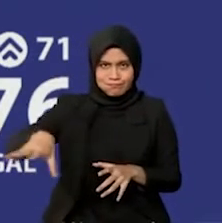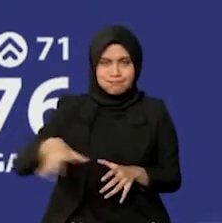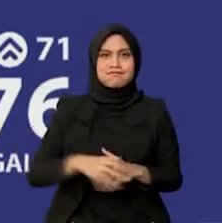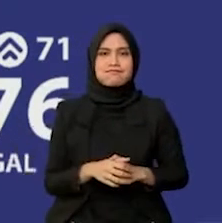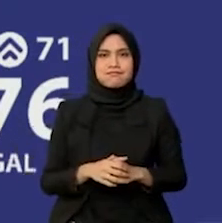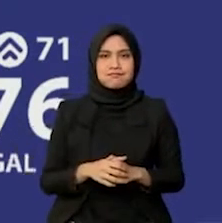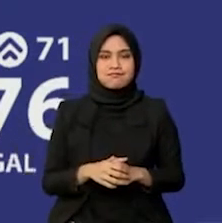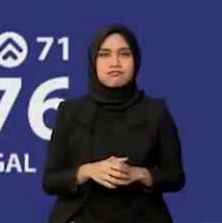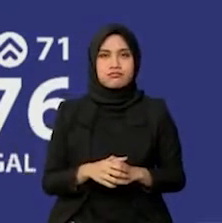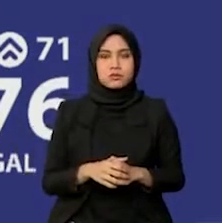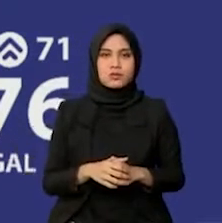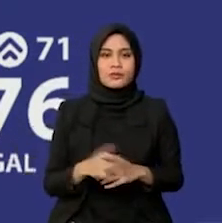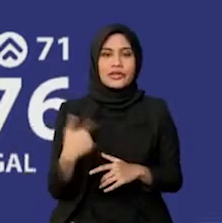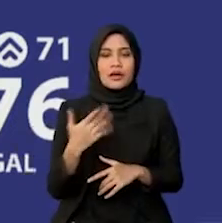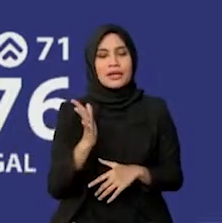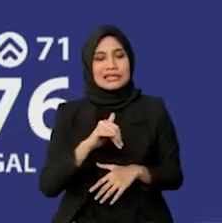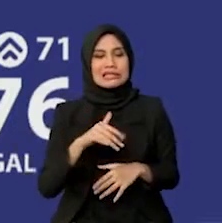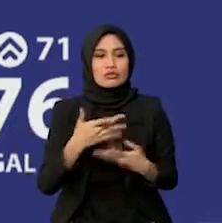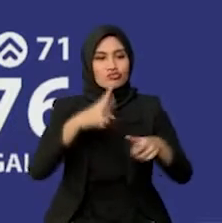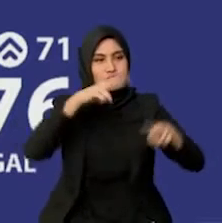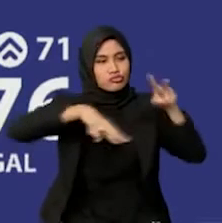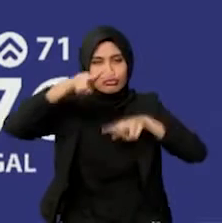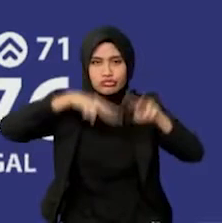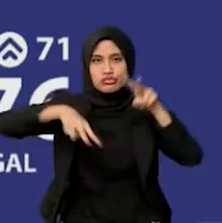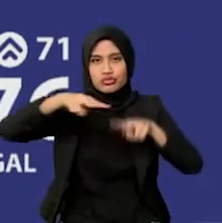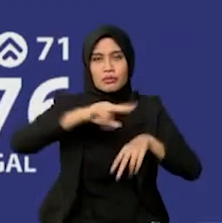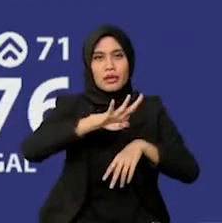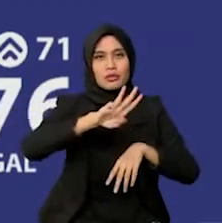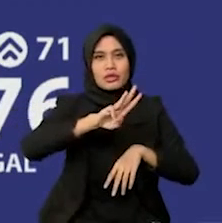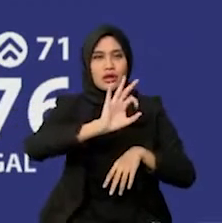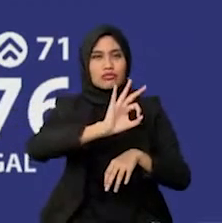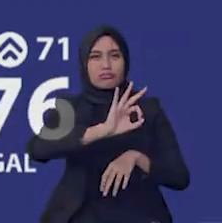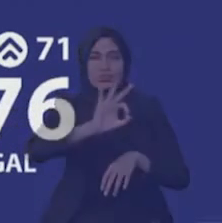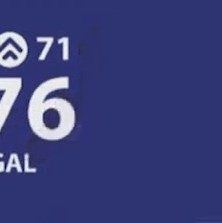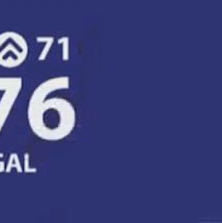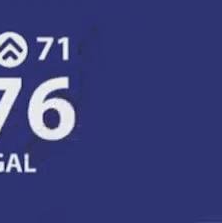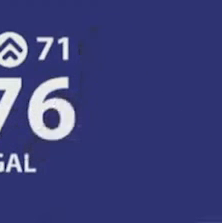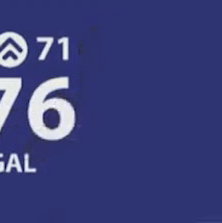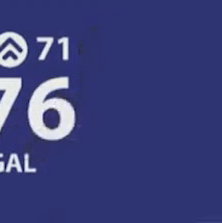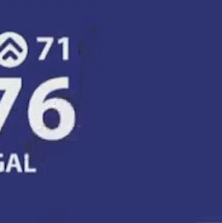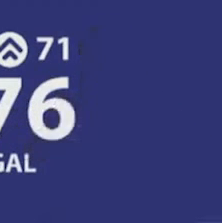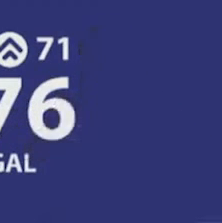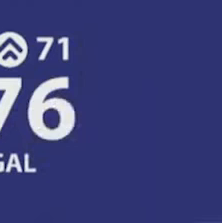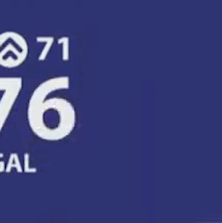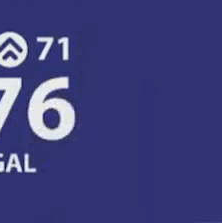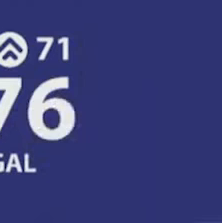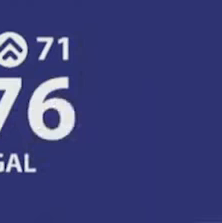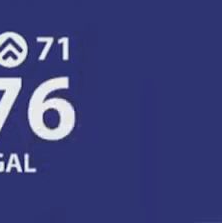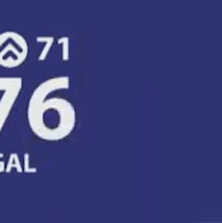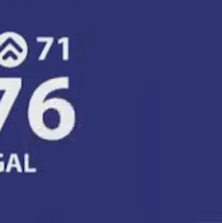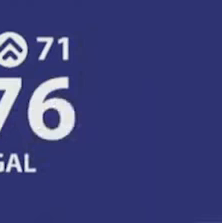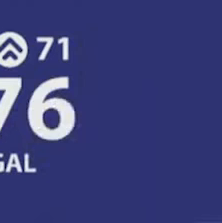provinsi kita masih melakukan Paman Tuhan terhadap 40 3797 orang